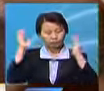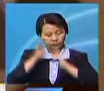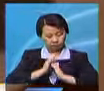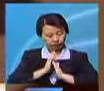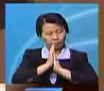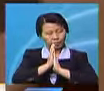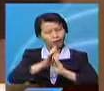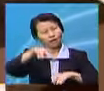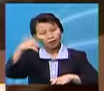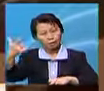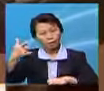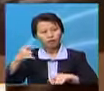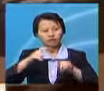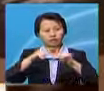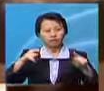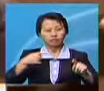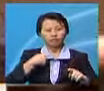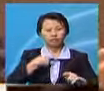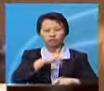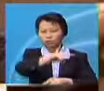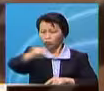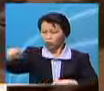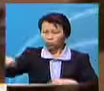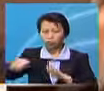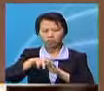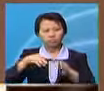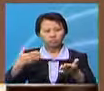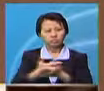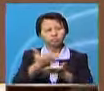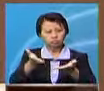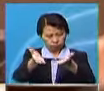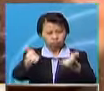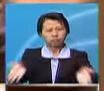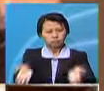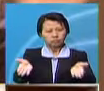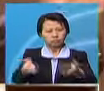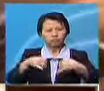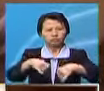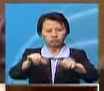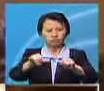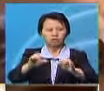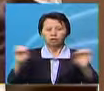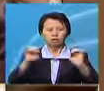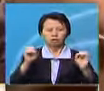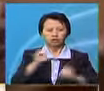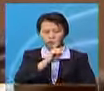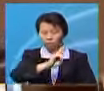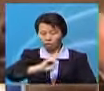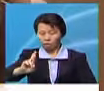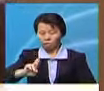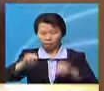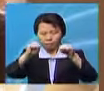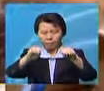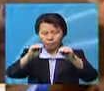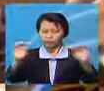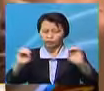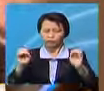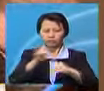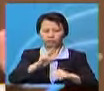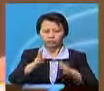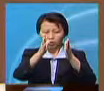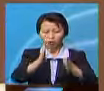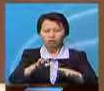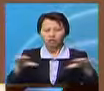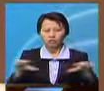sebab kita terdiri pada pelbagai agama, teruskan. Tidak ada satu agama yang mengajak